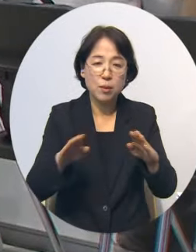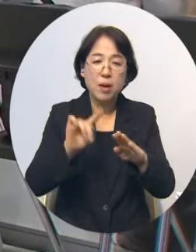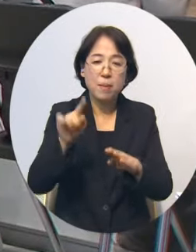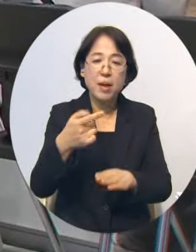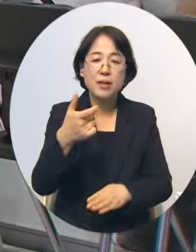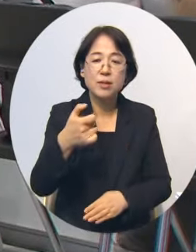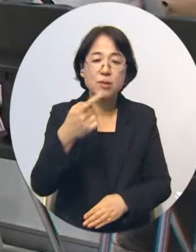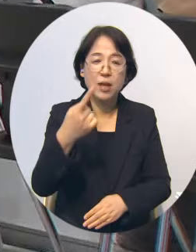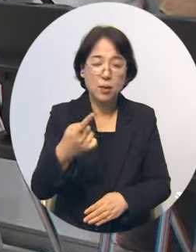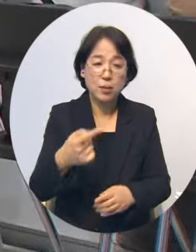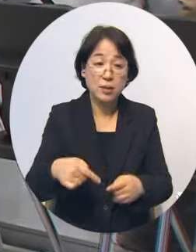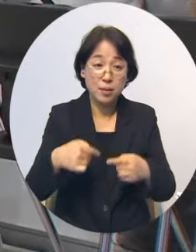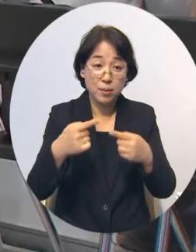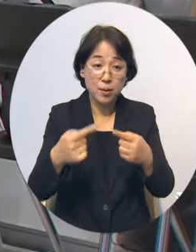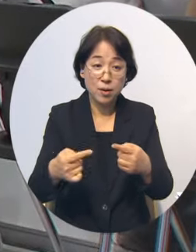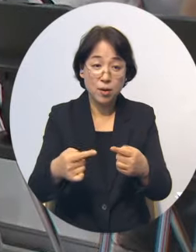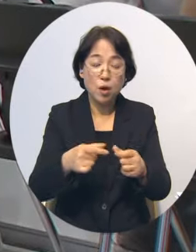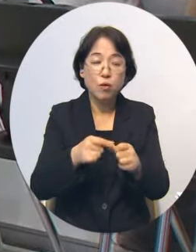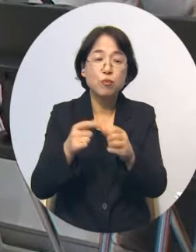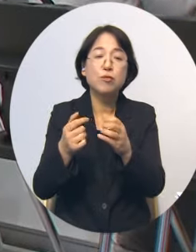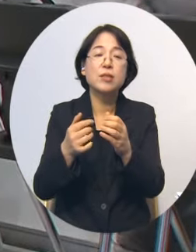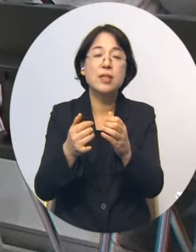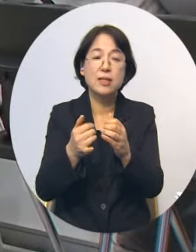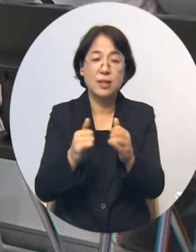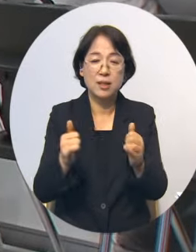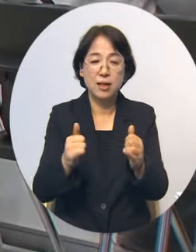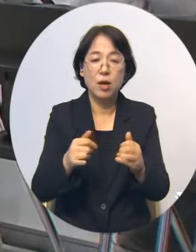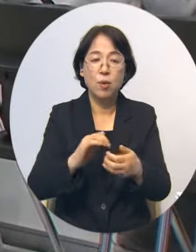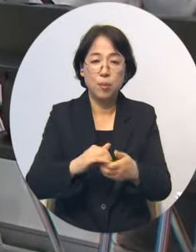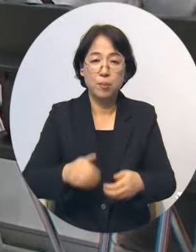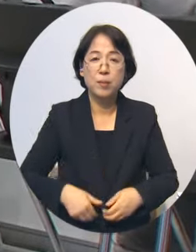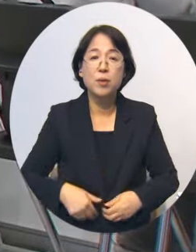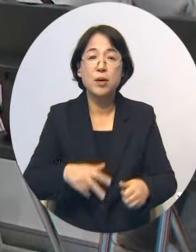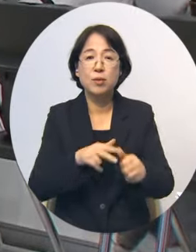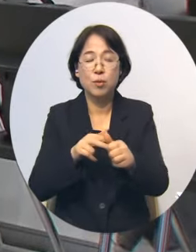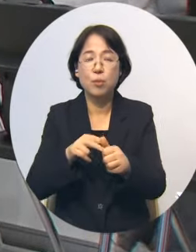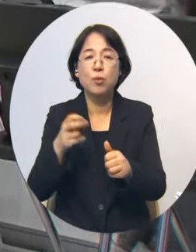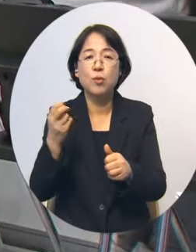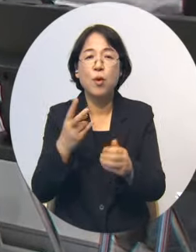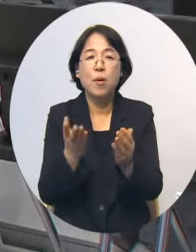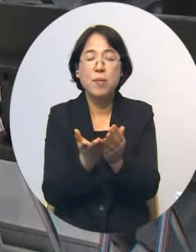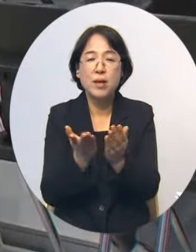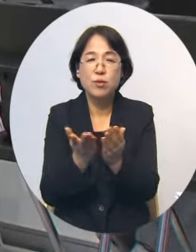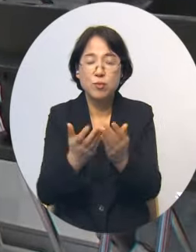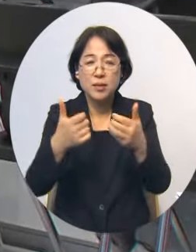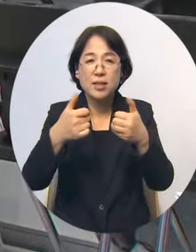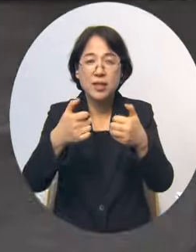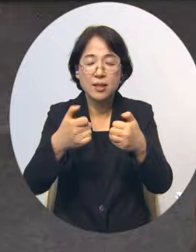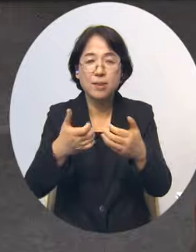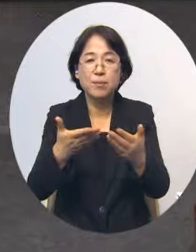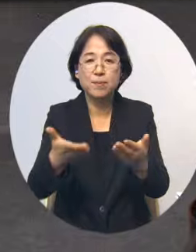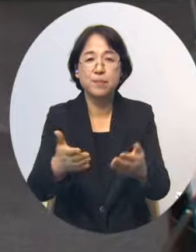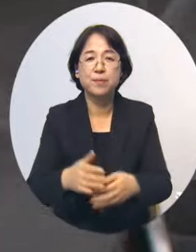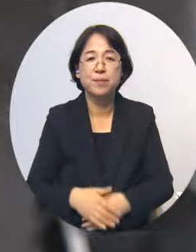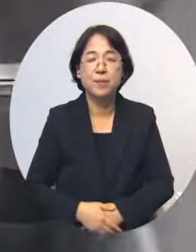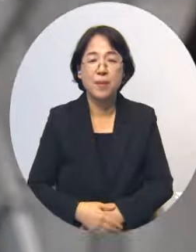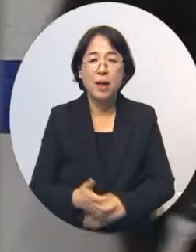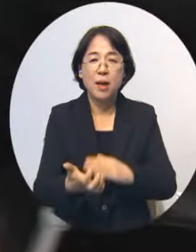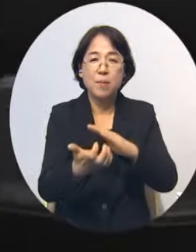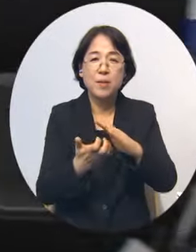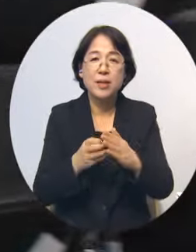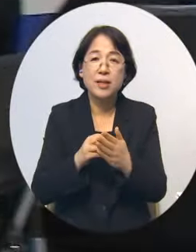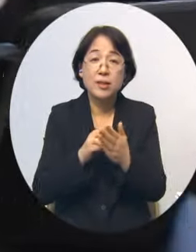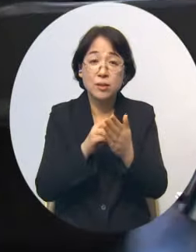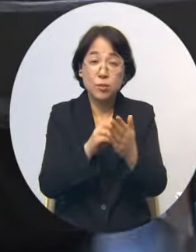곳이 참여했는데요 구직자들에게 꼭 필요한 채용 정보와 맞춤형 상담을 제공합니다 사전 등록